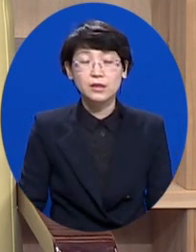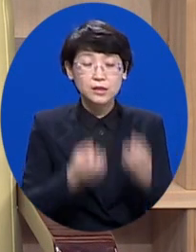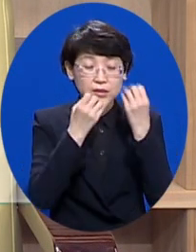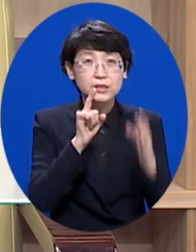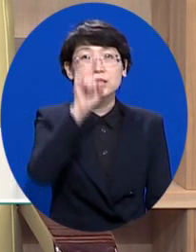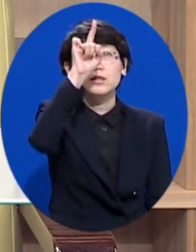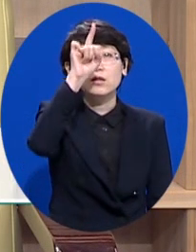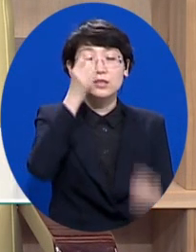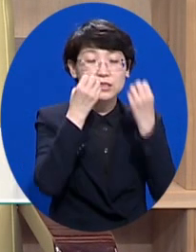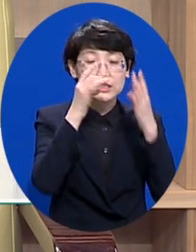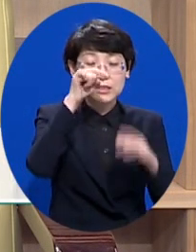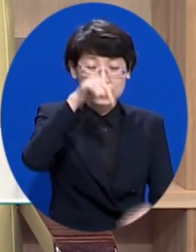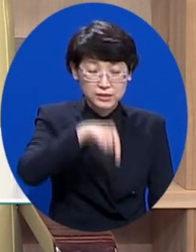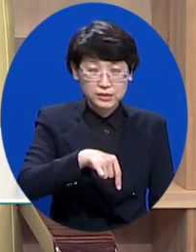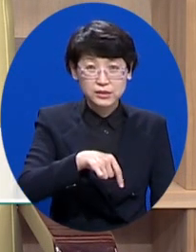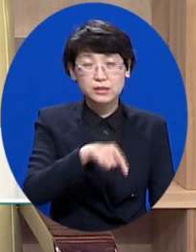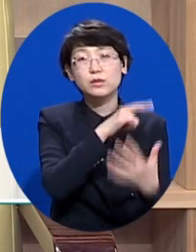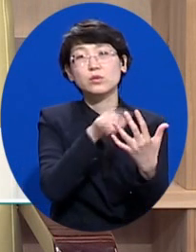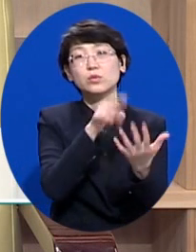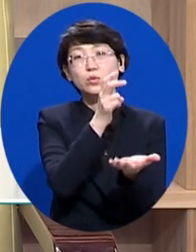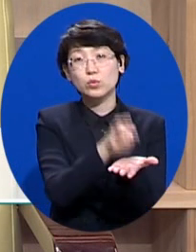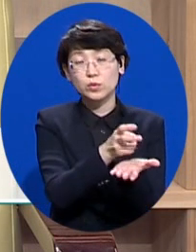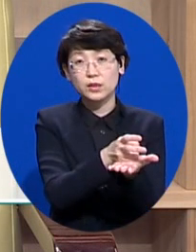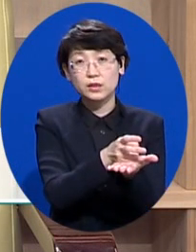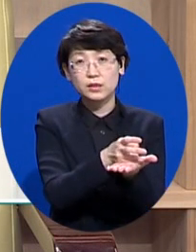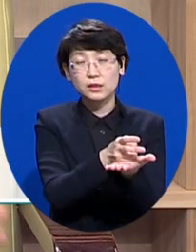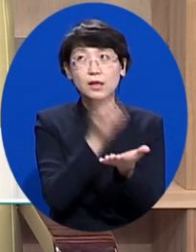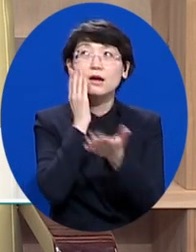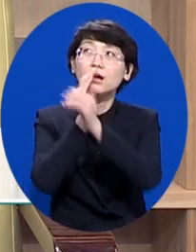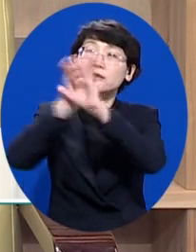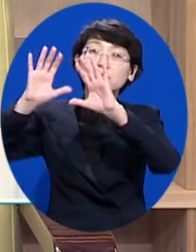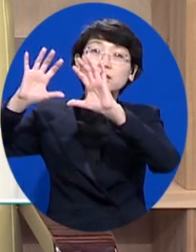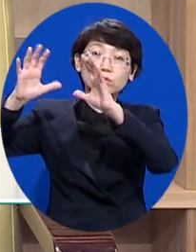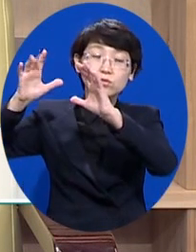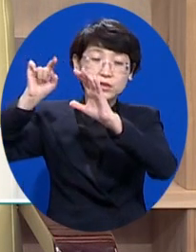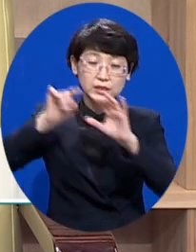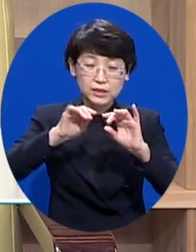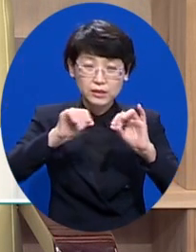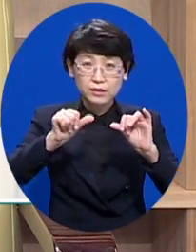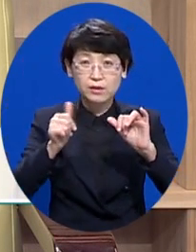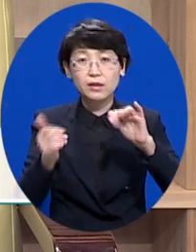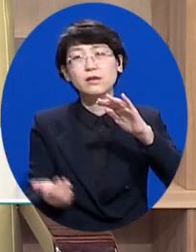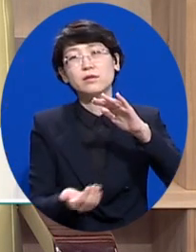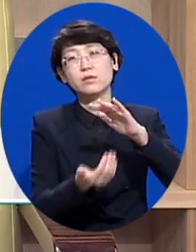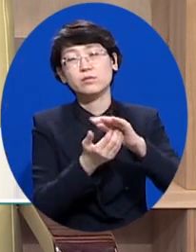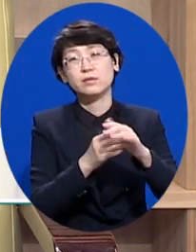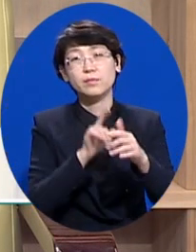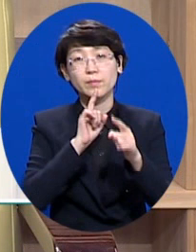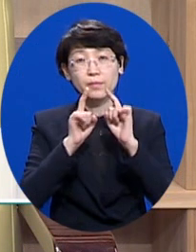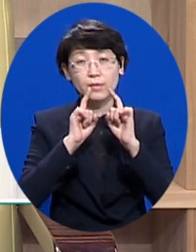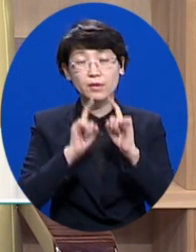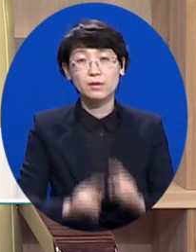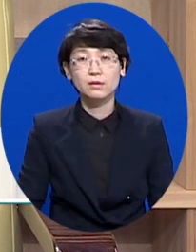신천신지 교리라 그럽니다. 그러니까 천국을 이 땅에서 이룬다는 거죠. 그래서 천국이